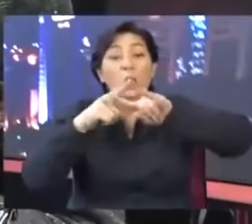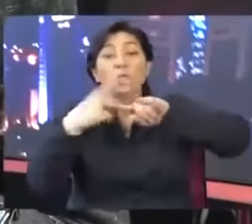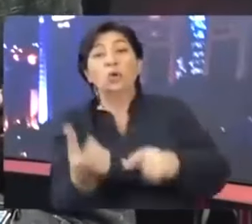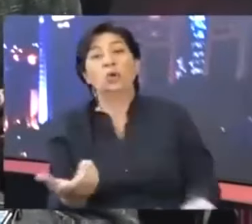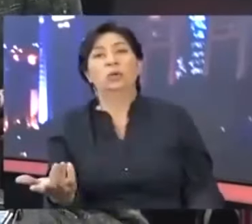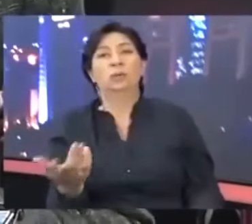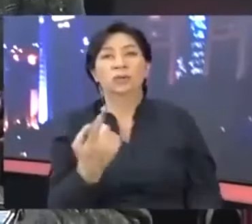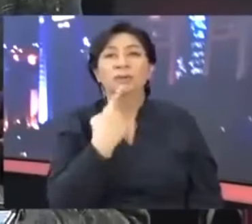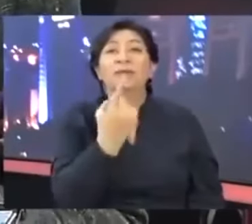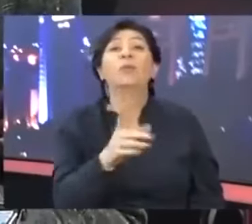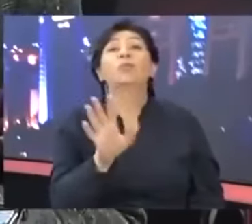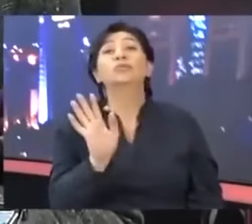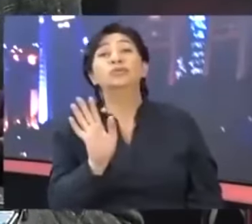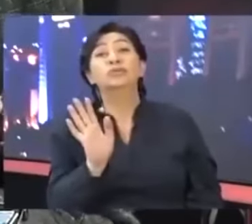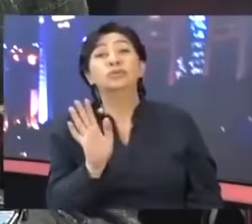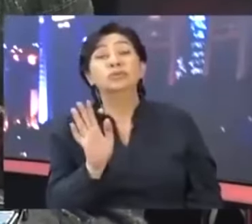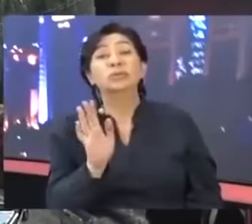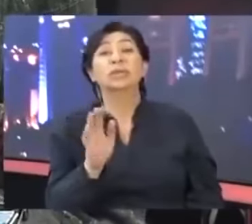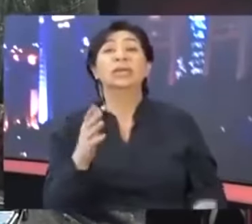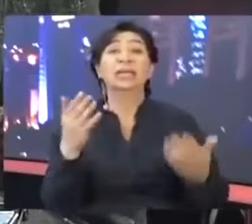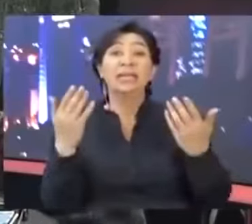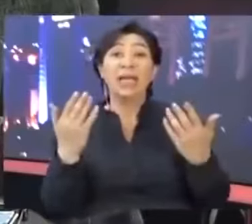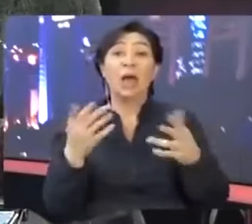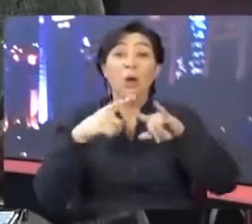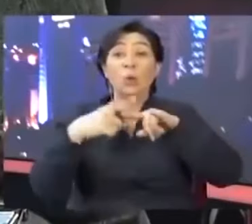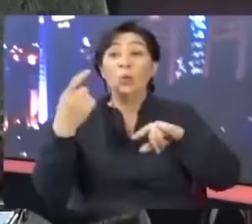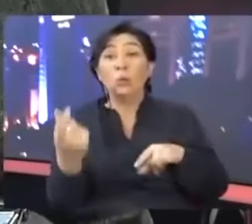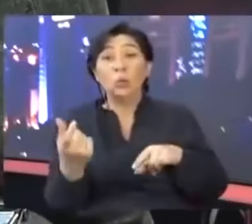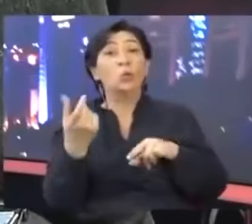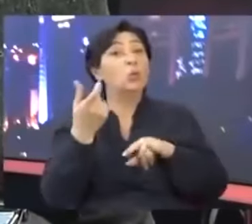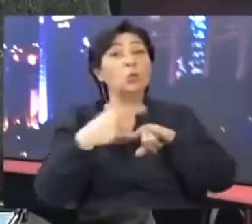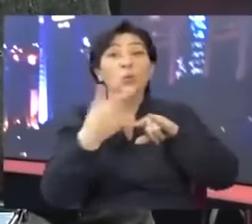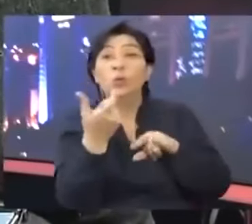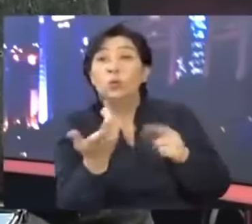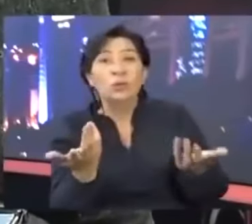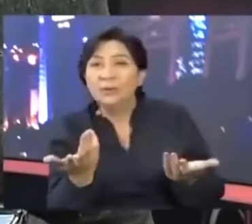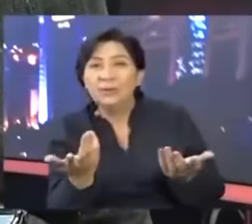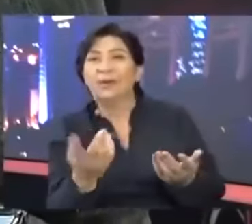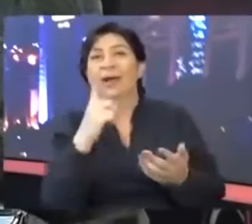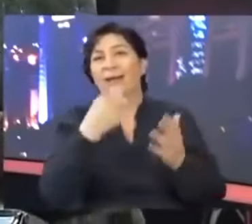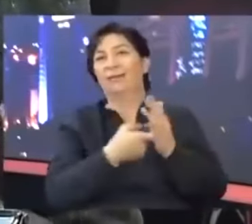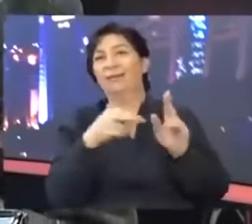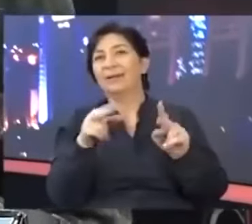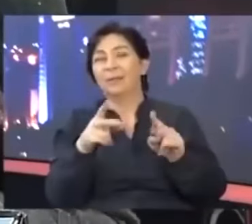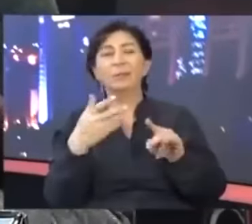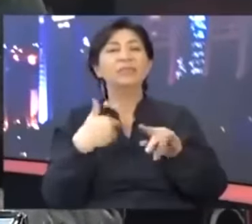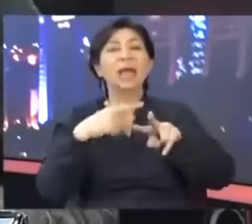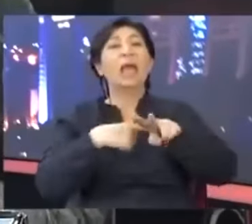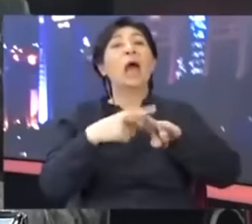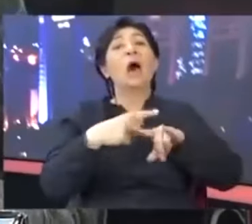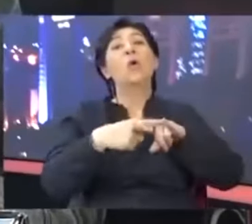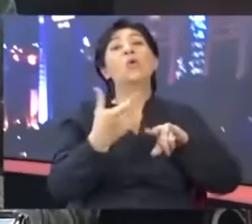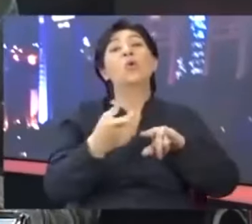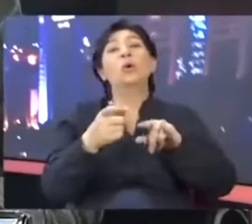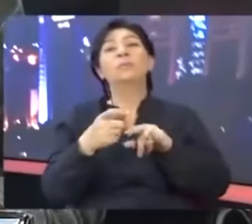zaman hitap etmiyor muyuz yine yahu yahu demiyor muyuz hu demiyor muyuz aslında ama biz yahuu mesela